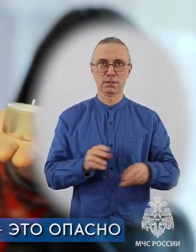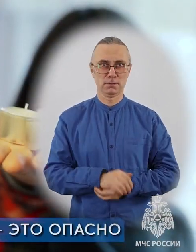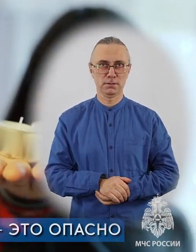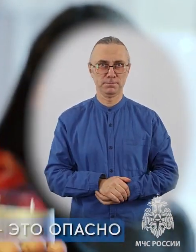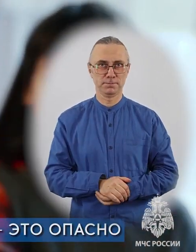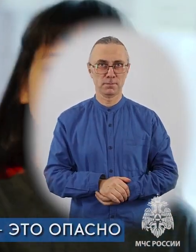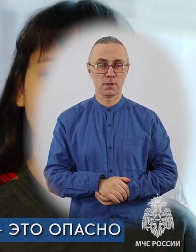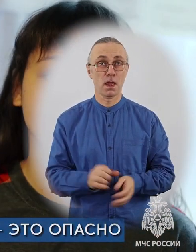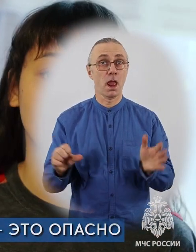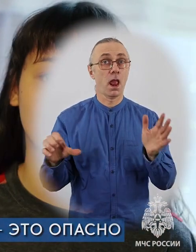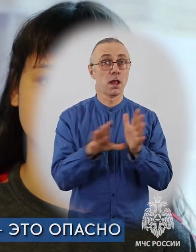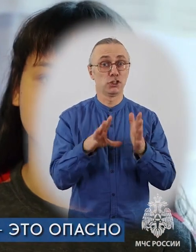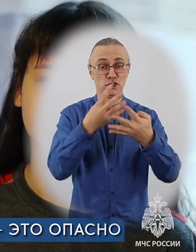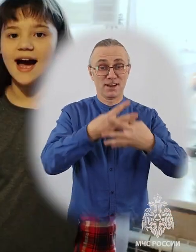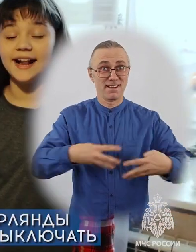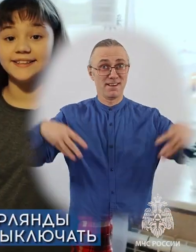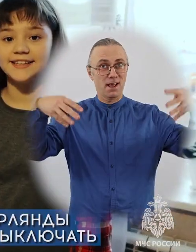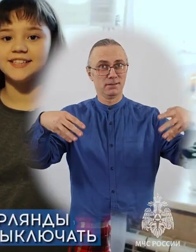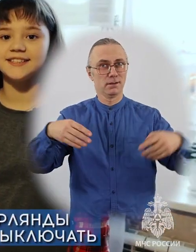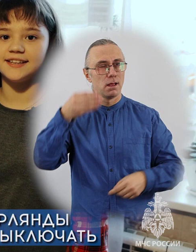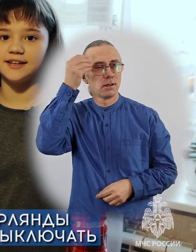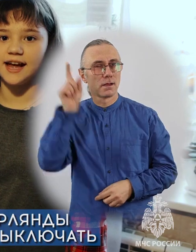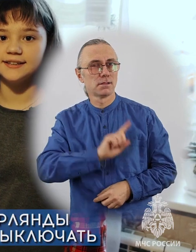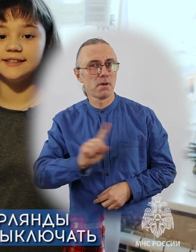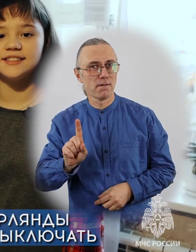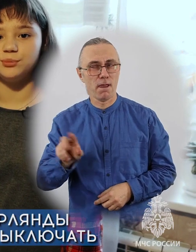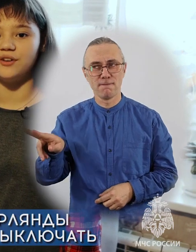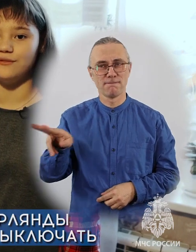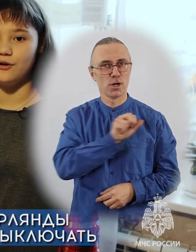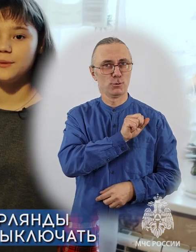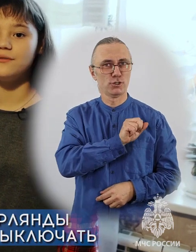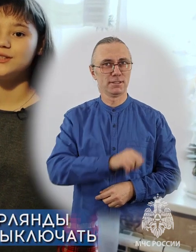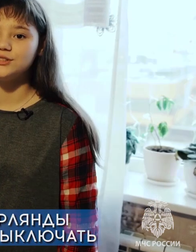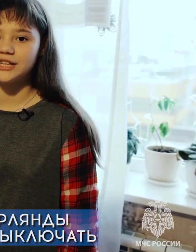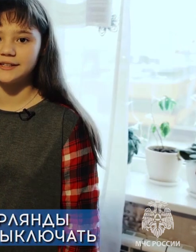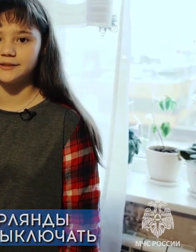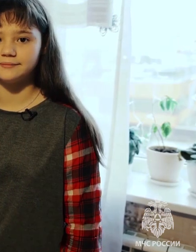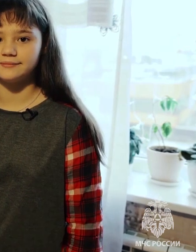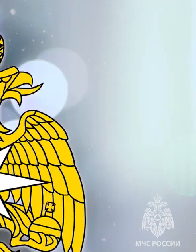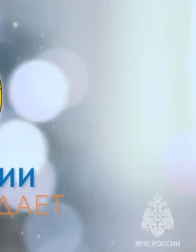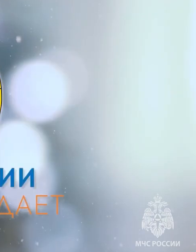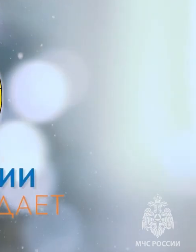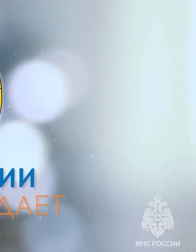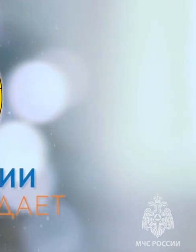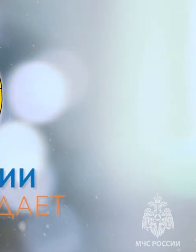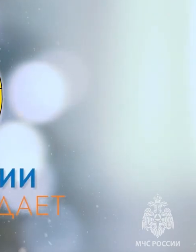Никаких свечей на елке, это опасно. А электрические гирлянды не забывай вовремя выключать.